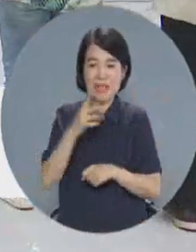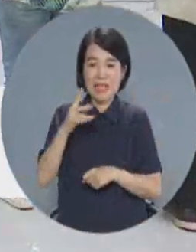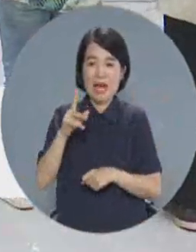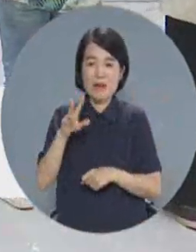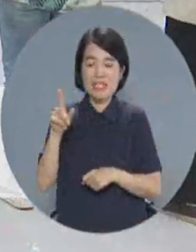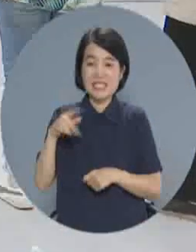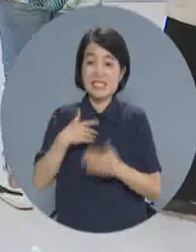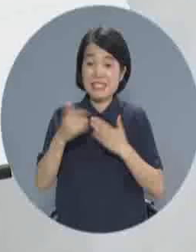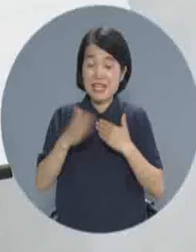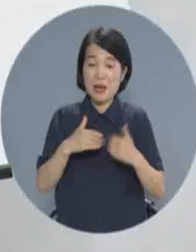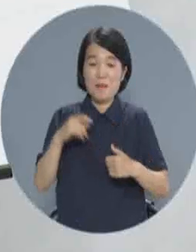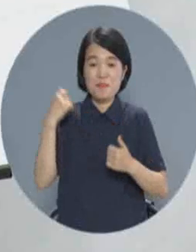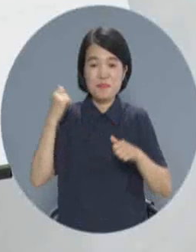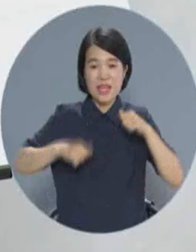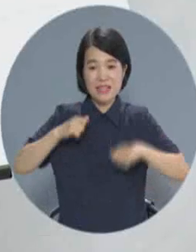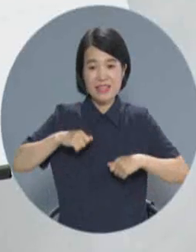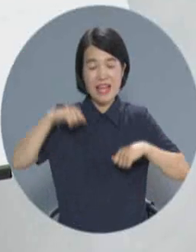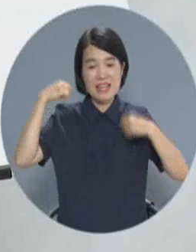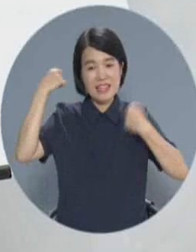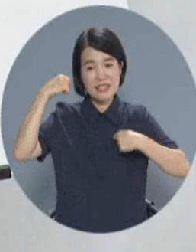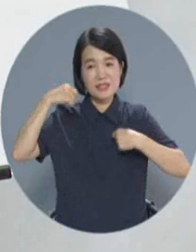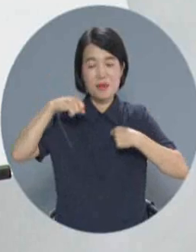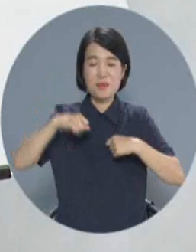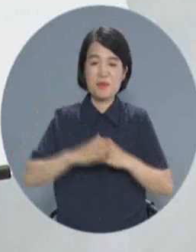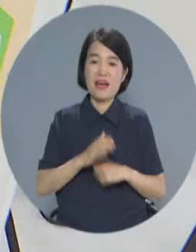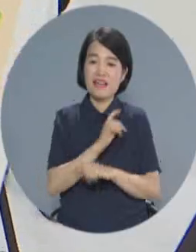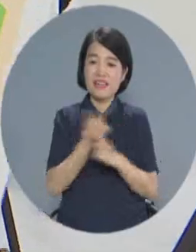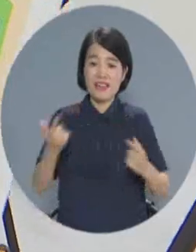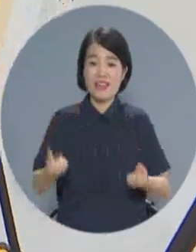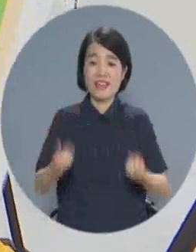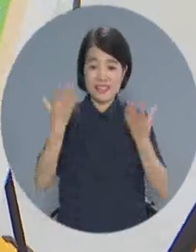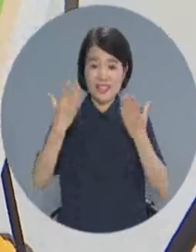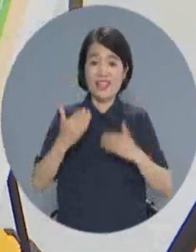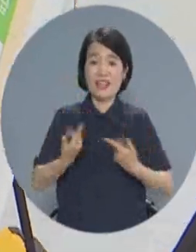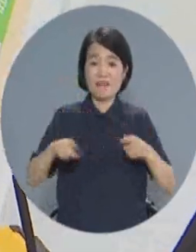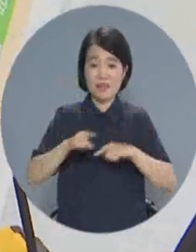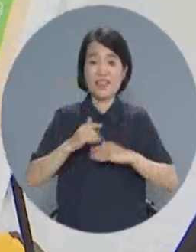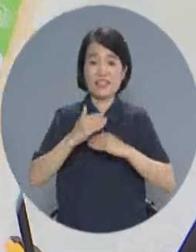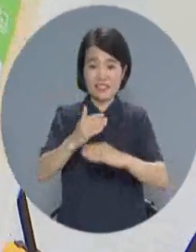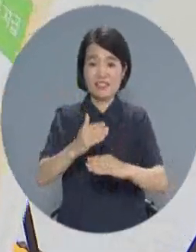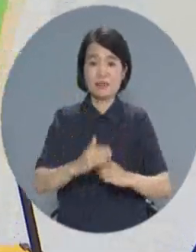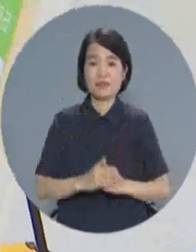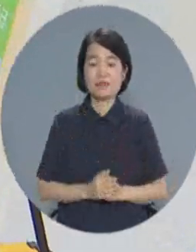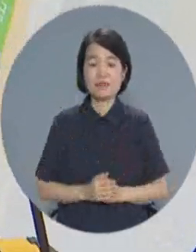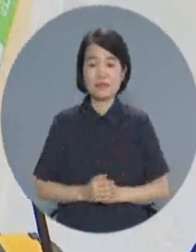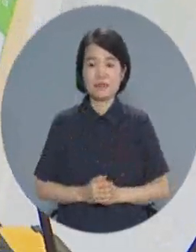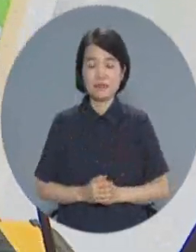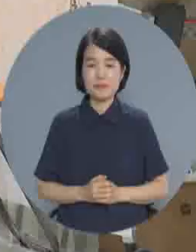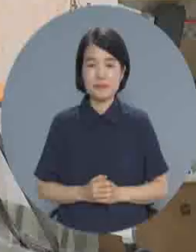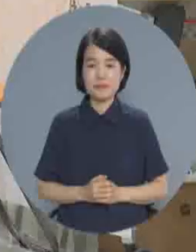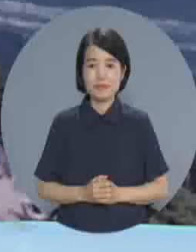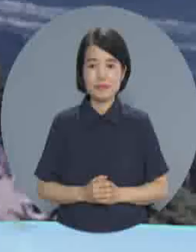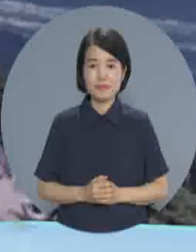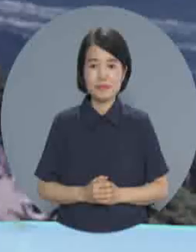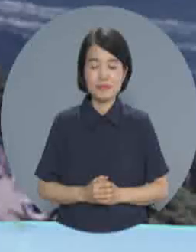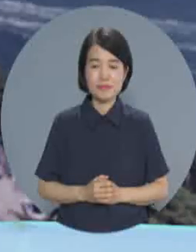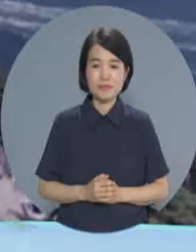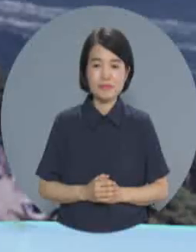체험, 청소년 난타와 댄스 공연 등 다양한 부대 행사도 함께 개최됩니다.